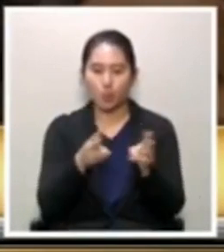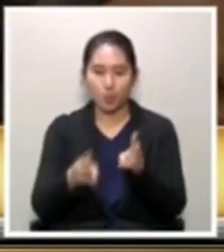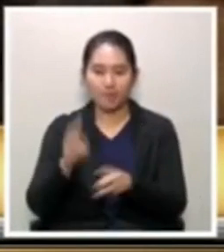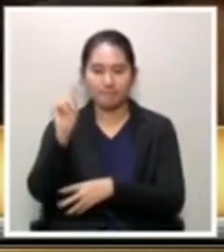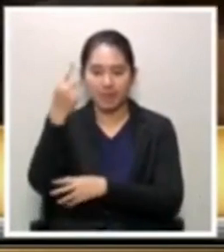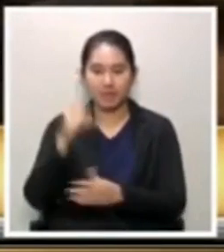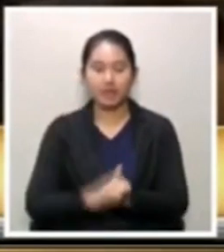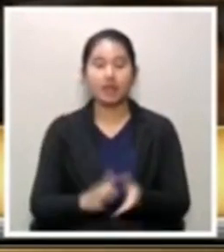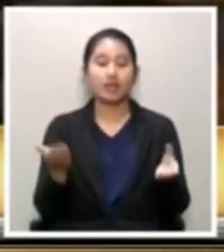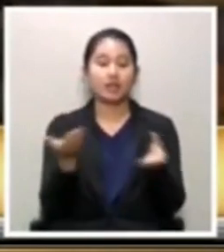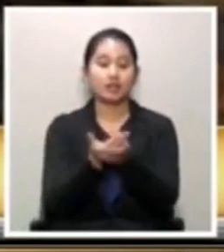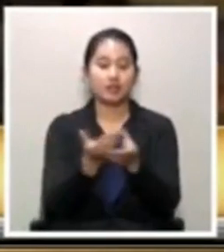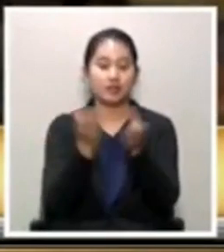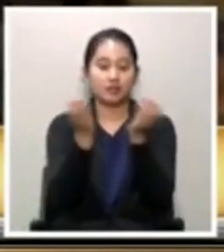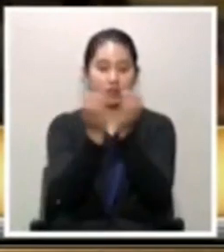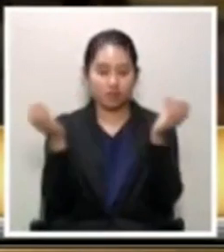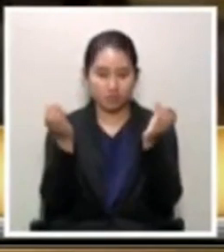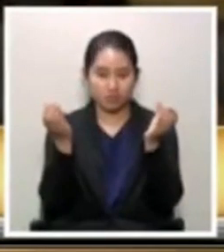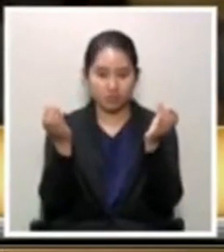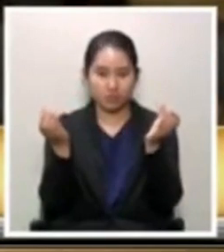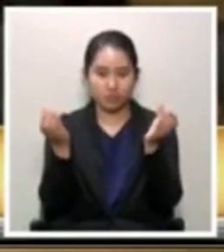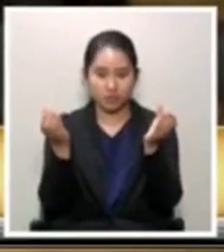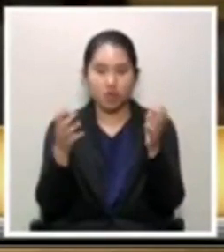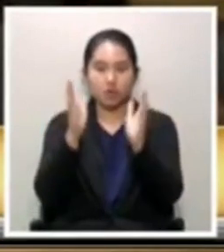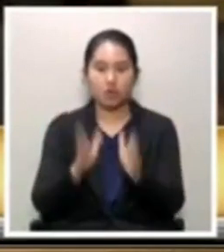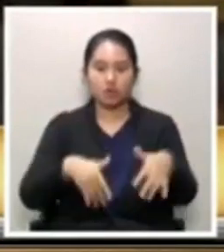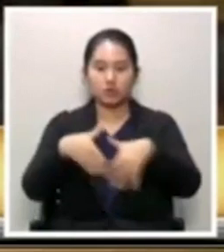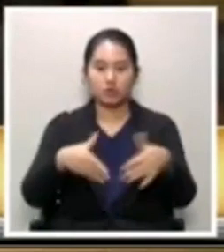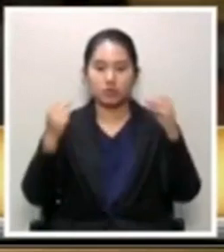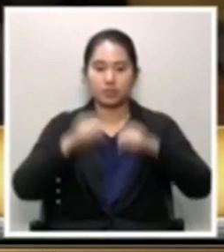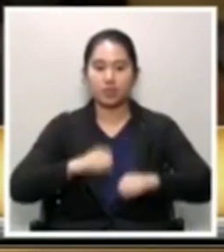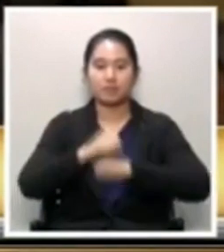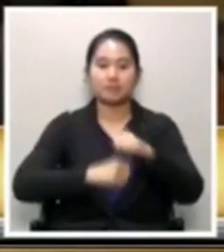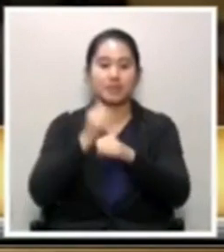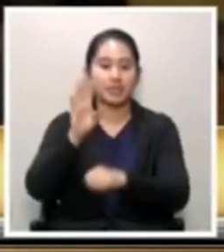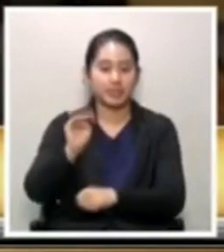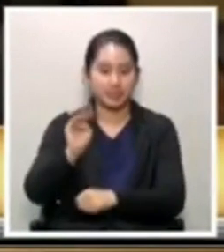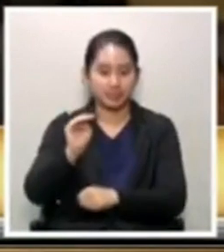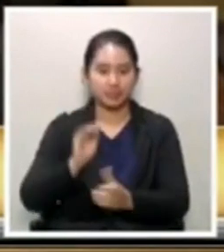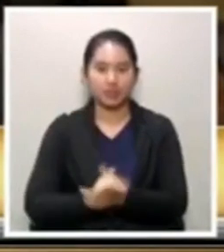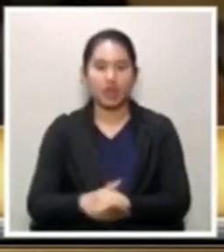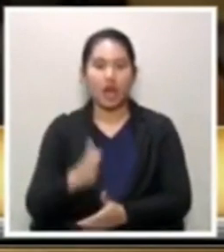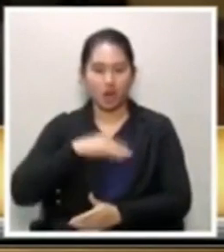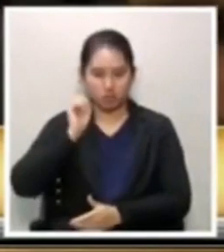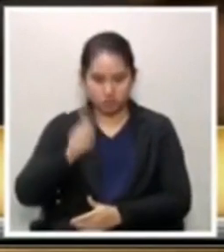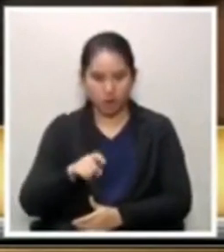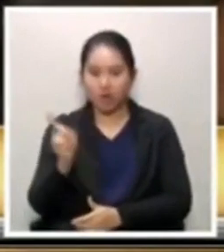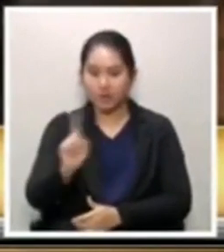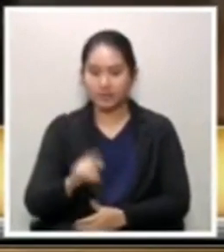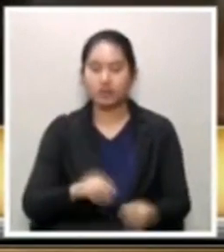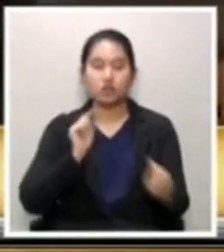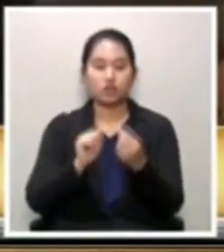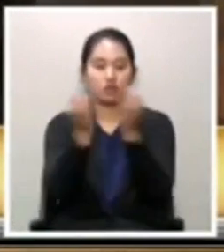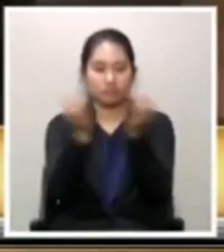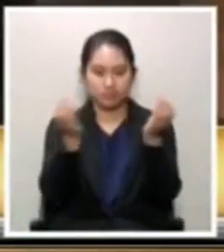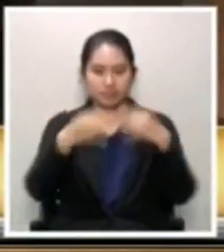มนูญฉบับสุดท้ายที่เป็นฉันทามติร่วมกันของคนไทยทั้งประเทศคือรัฐธรรมนูญปี40เราต้องทวงจิตวิญญาณของรัฐธรรมนูญ